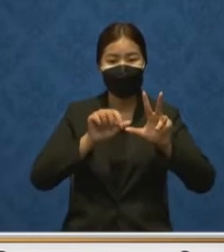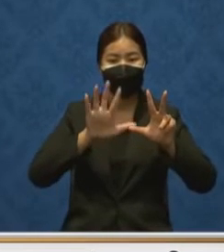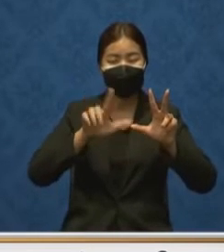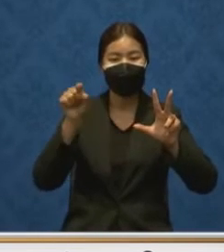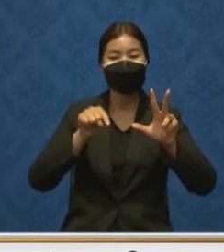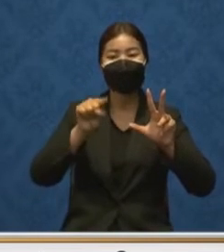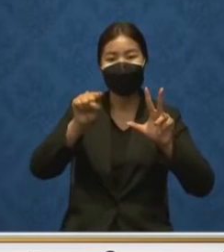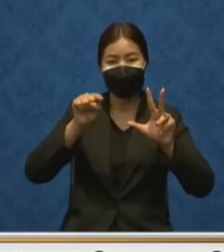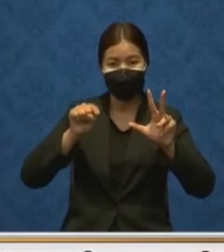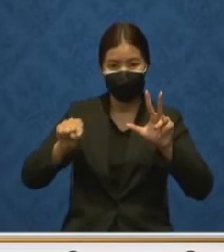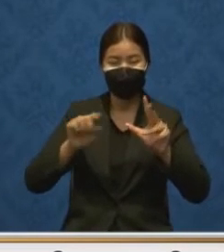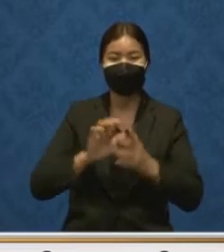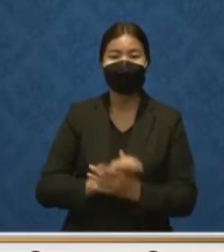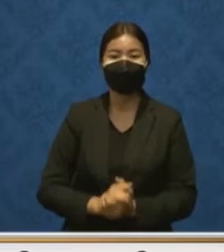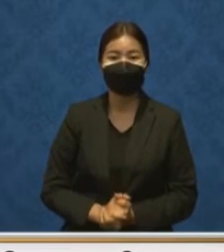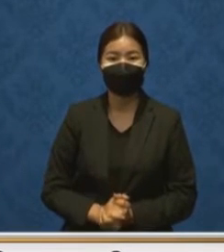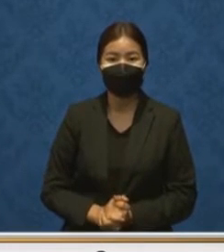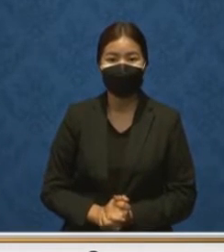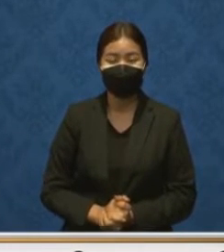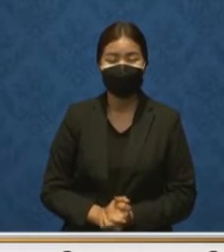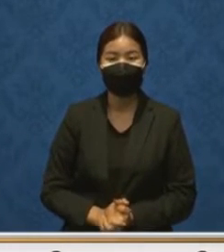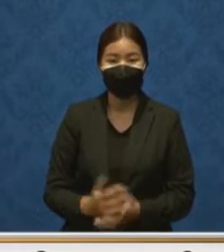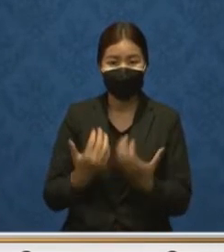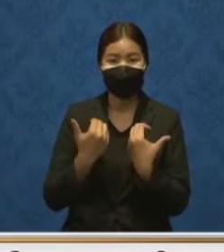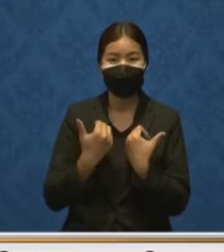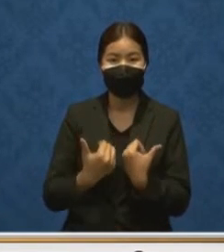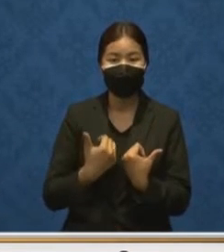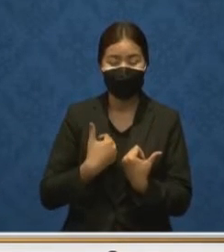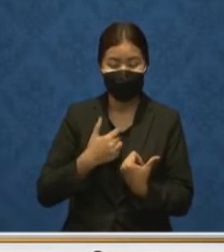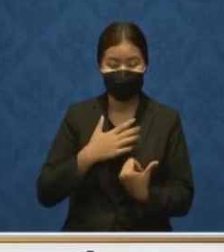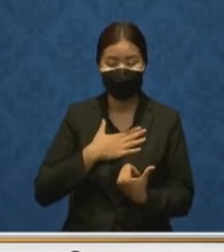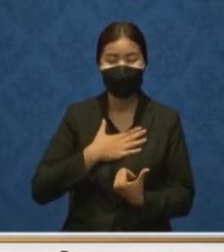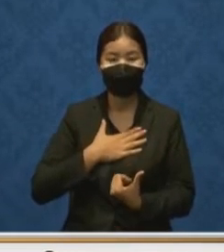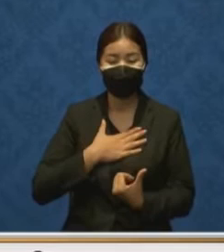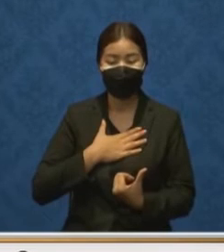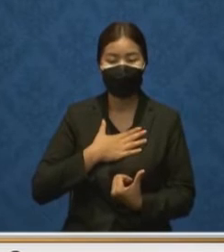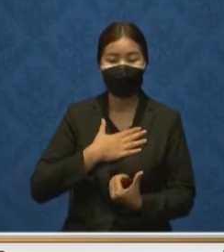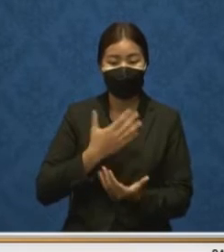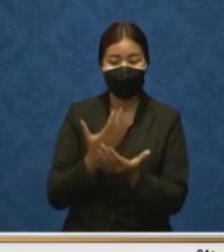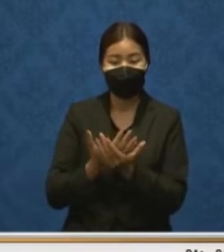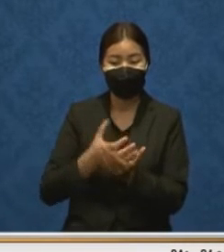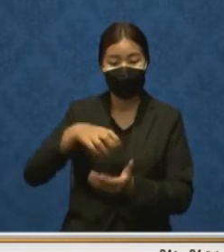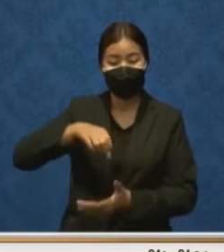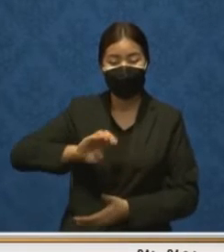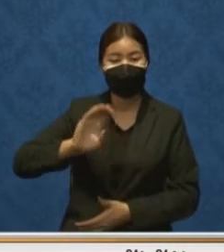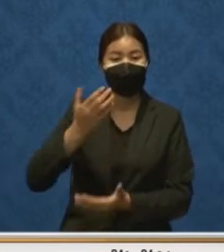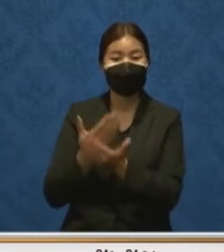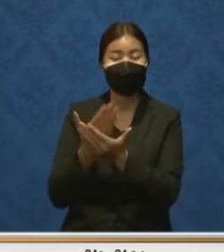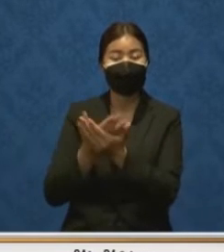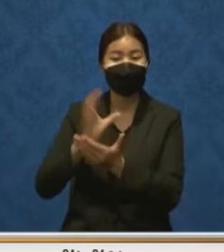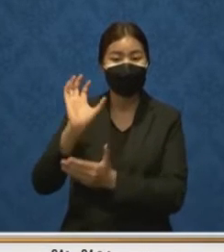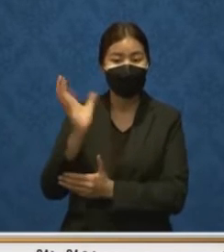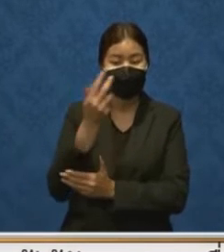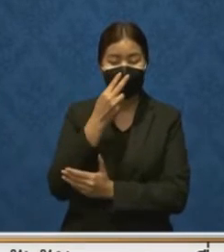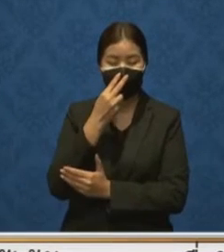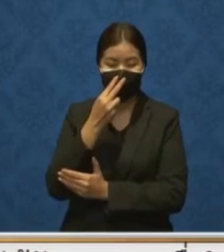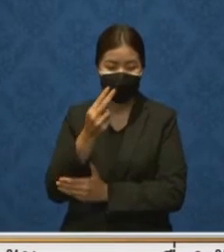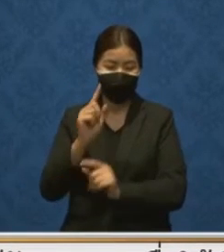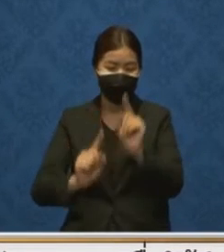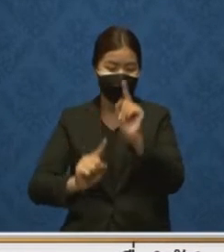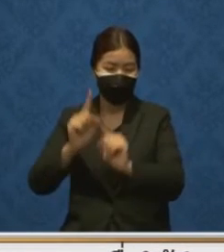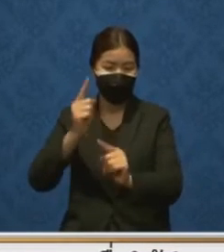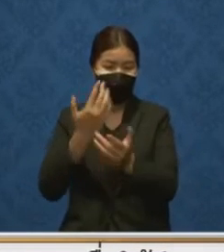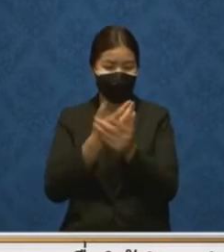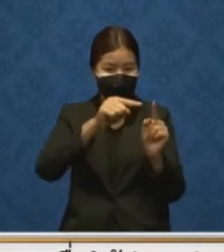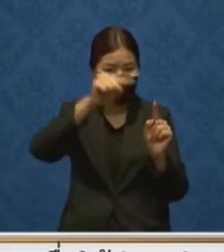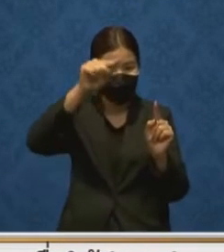5%อัี้ก็คอสิ่งที่องกรการเงินระดับโลกเขาประเมินเพราฉะนั้นอันนี้